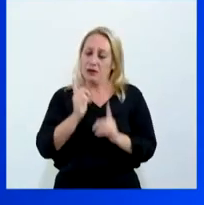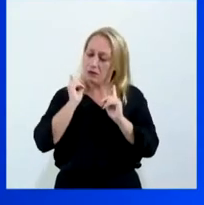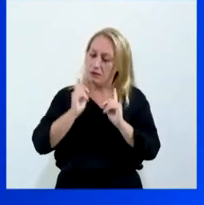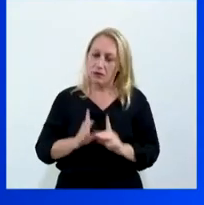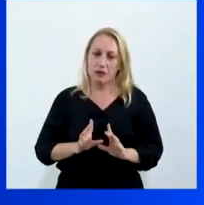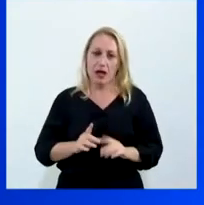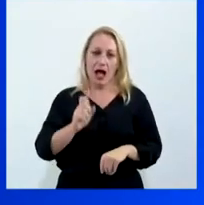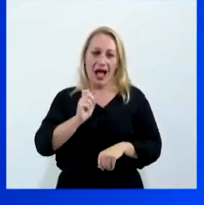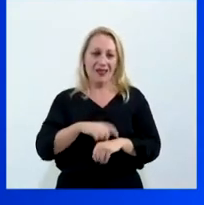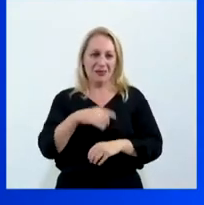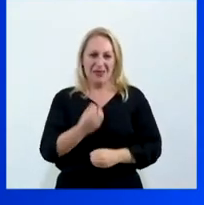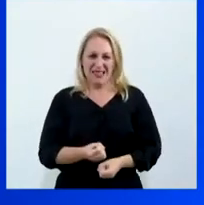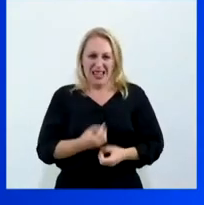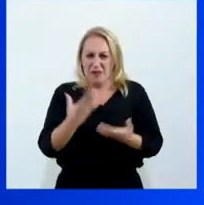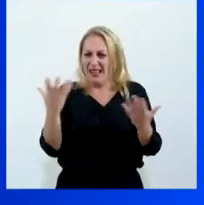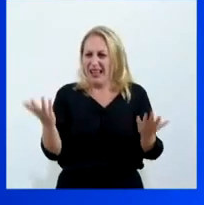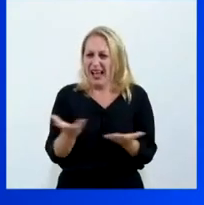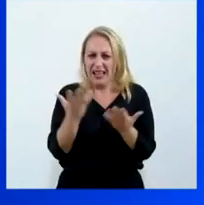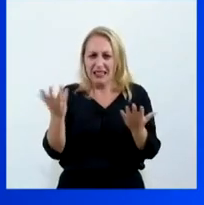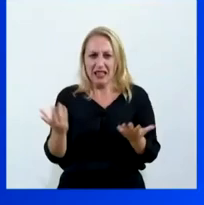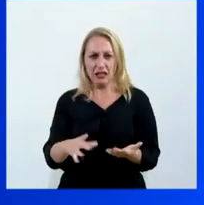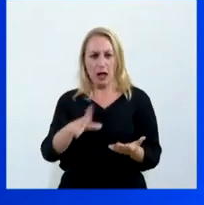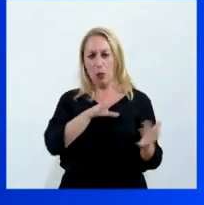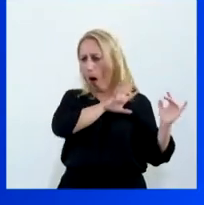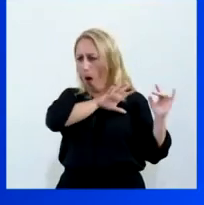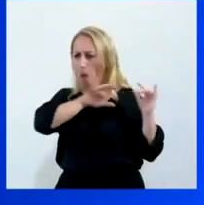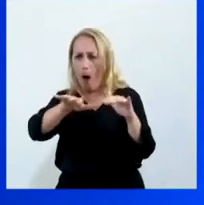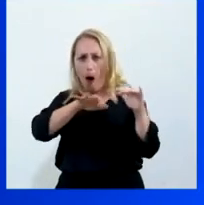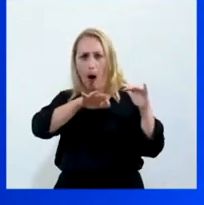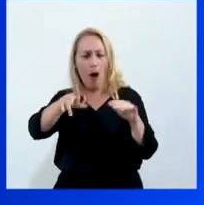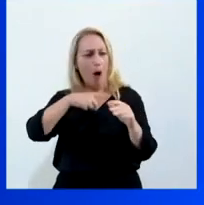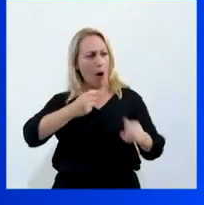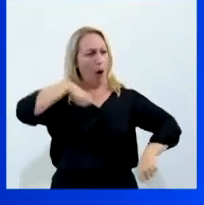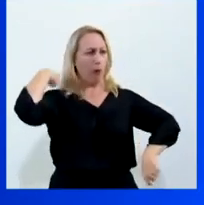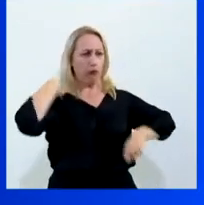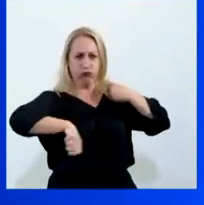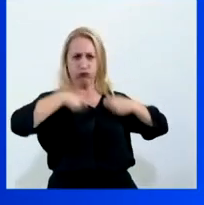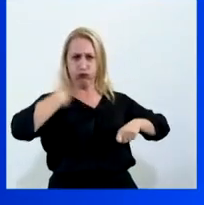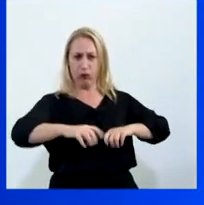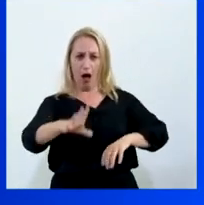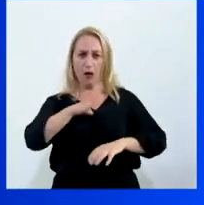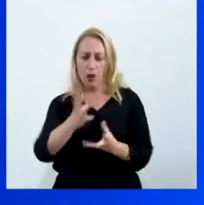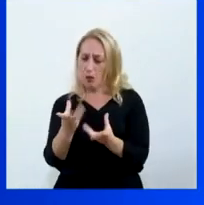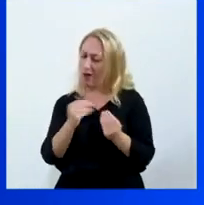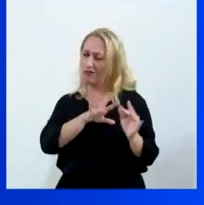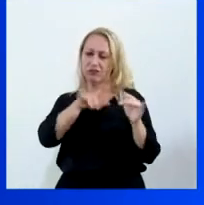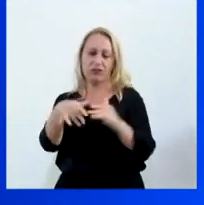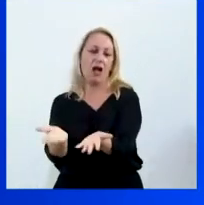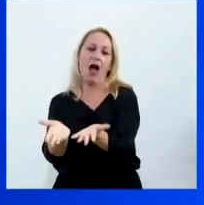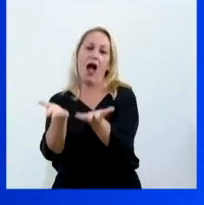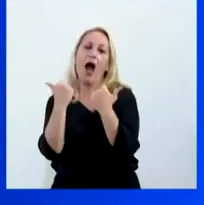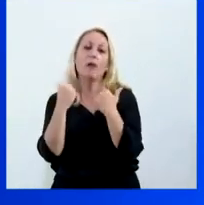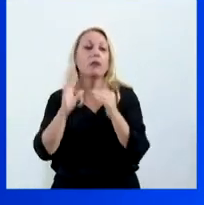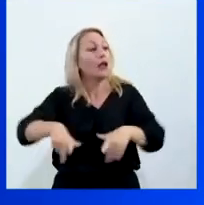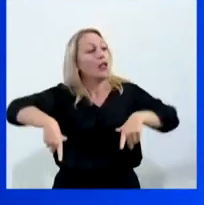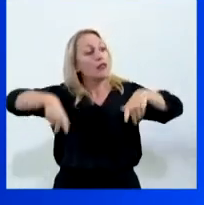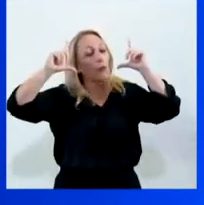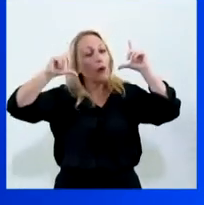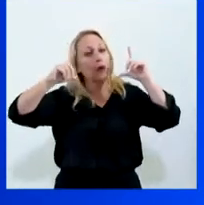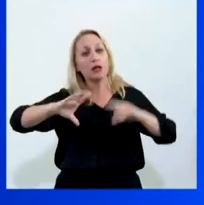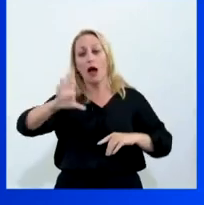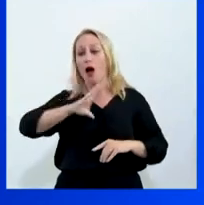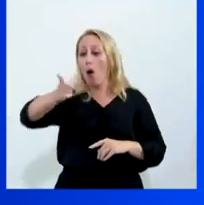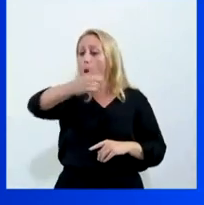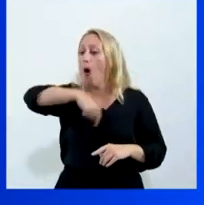Δεν αισθάνομαι ότι υπάρχει κάποια μαζικότητα σε αυτό το κίνημα κατά της έκδοσης των νέων ταυτοτήτων. Είμαστε δημοκρατία. Ο καθένας έχει δικαίωμα